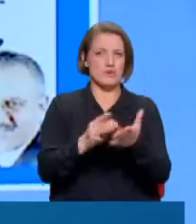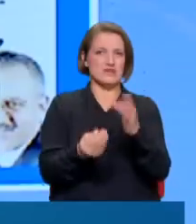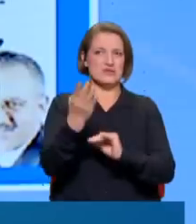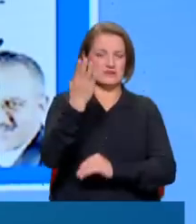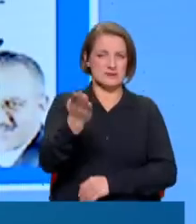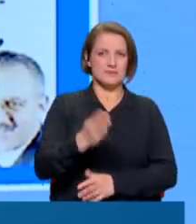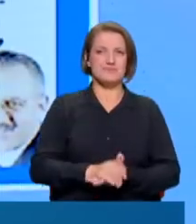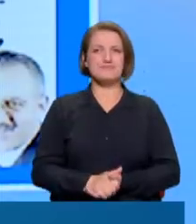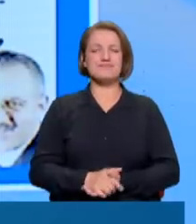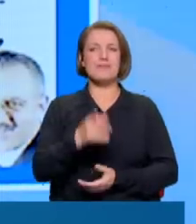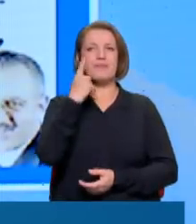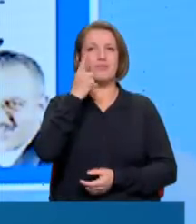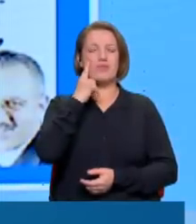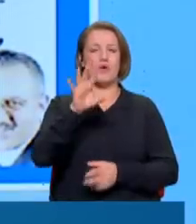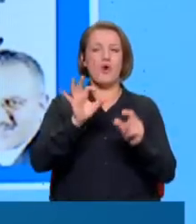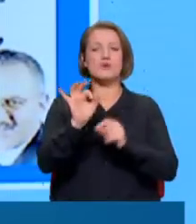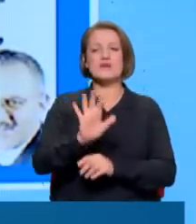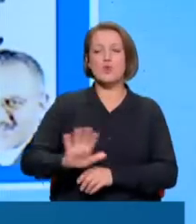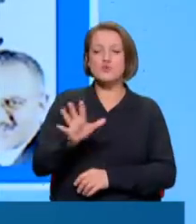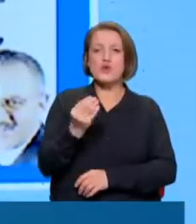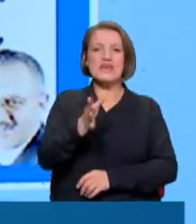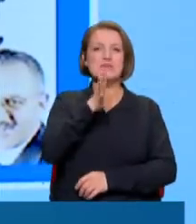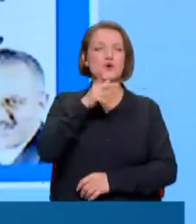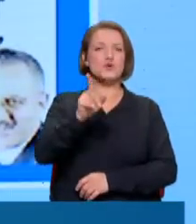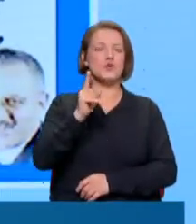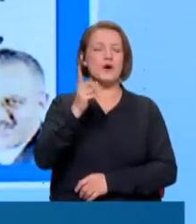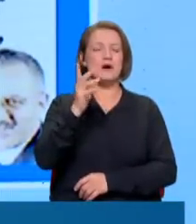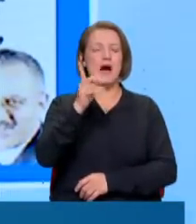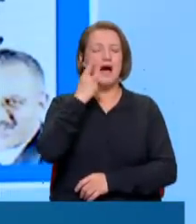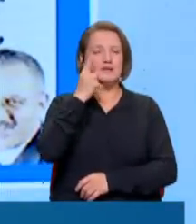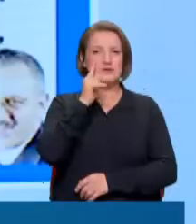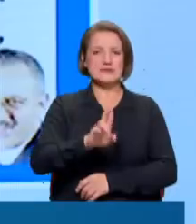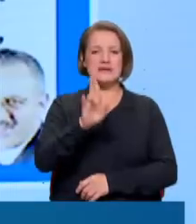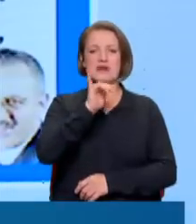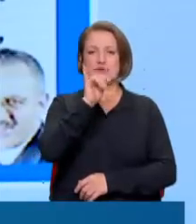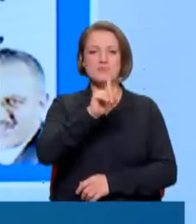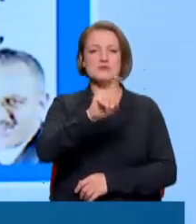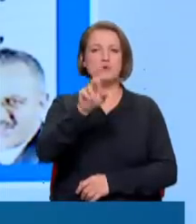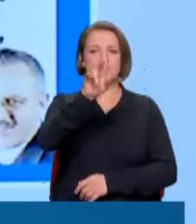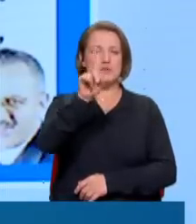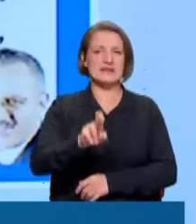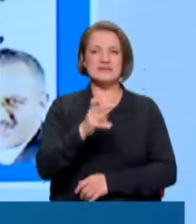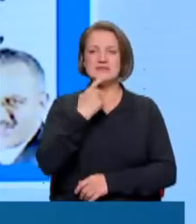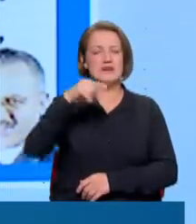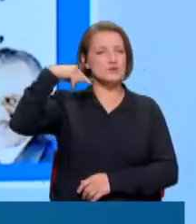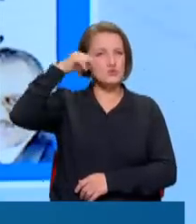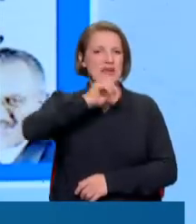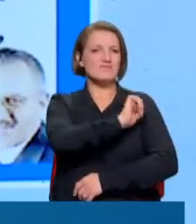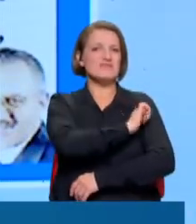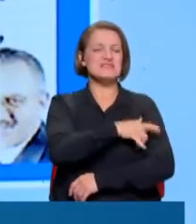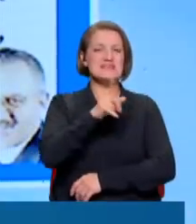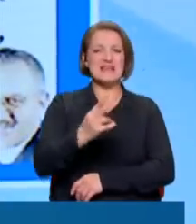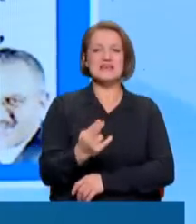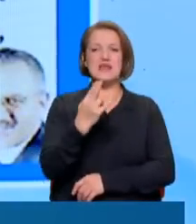belirtildi diyor Atatürk ortadoğu'yu çok iyi biliyordu ulu önder Atatürk 7 Ağustos 1918'de Suriye Filistin'deki